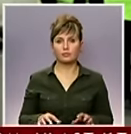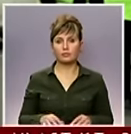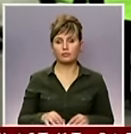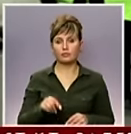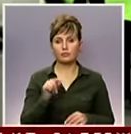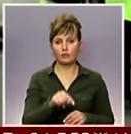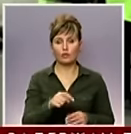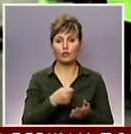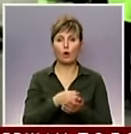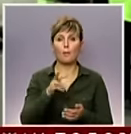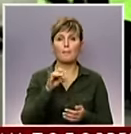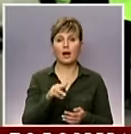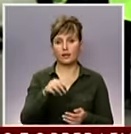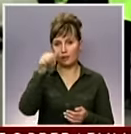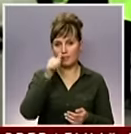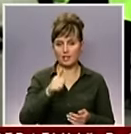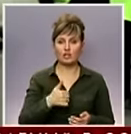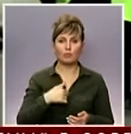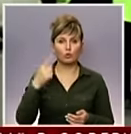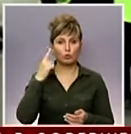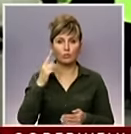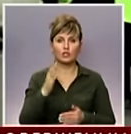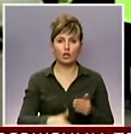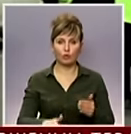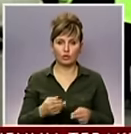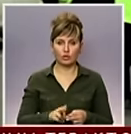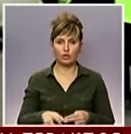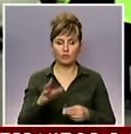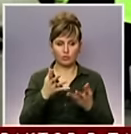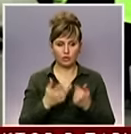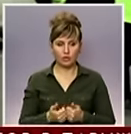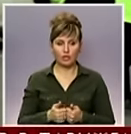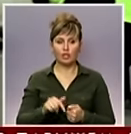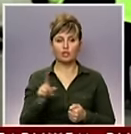До марта месяца мы думаем закончить все инвентаризацию, чтобы...